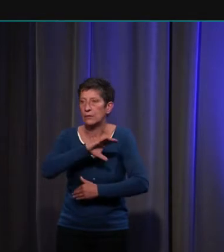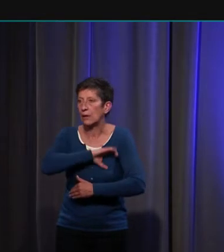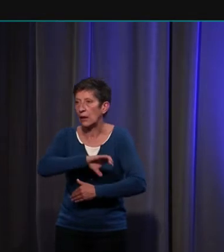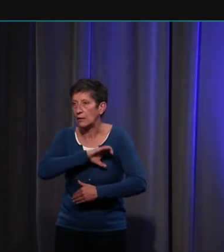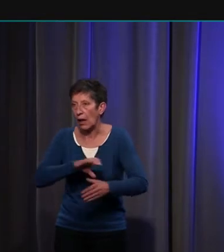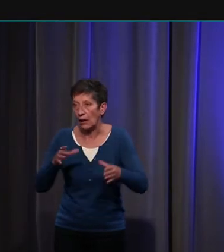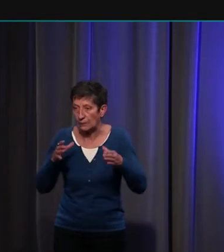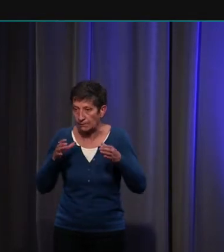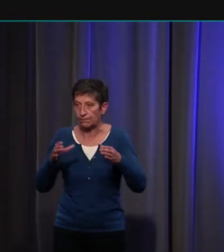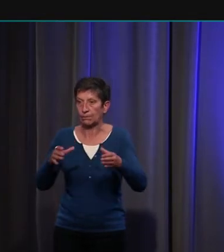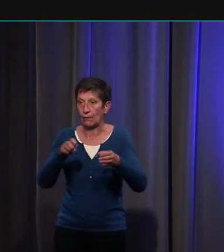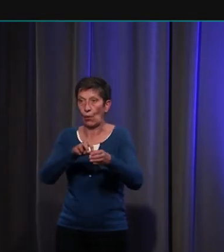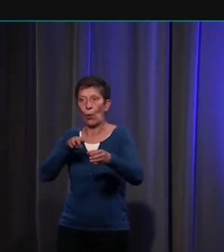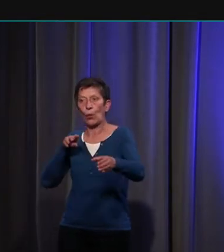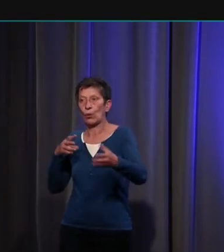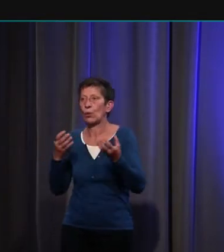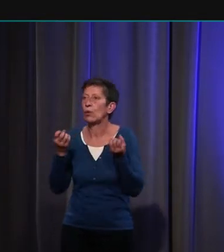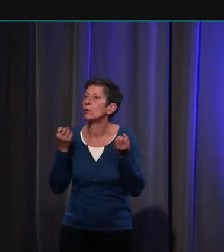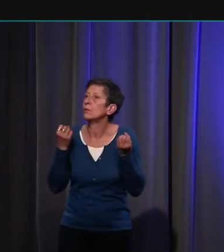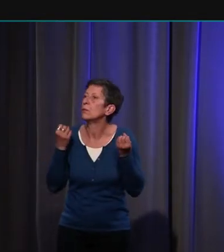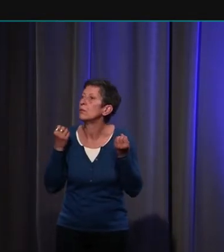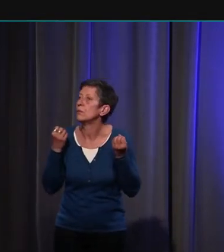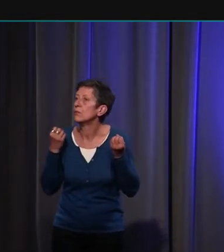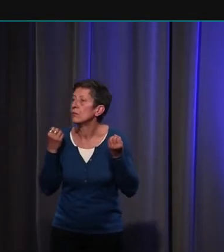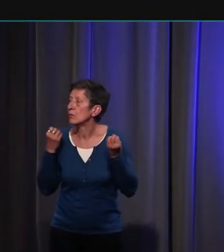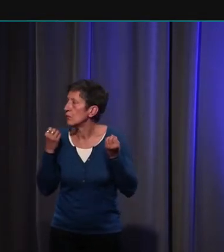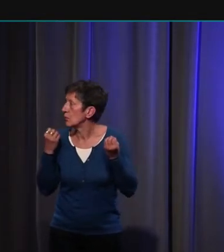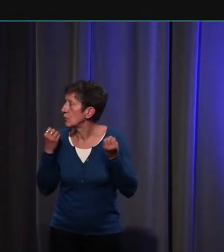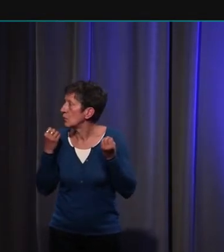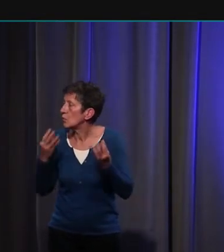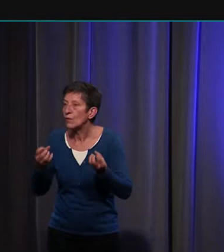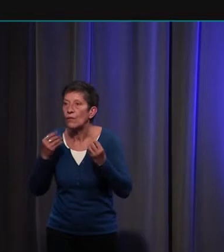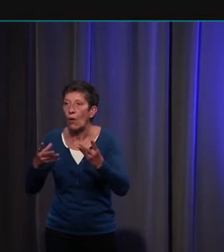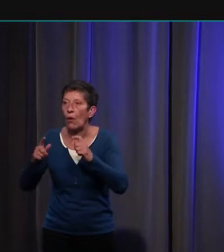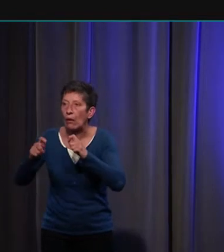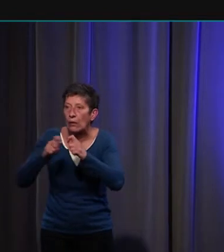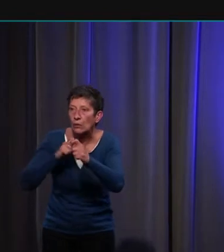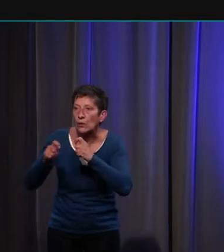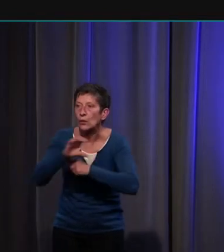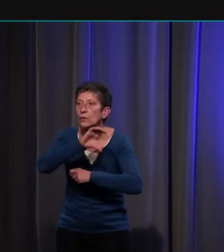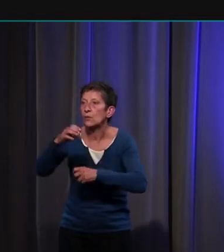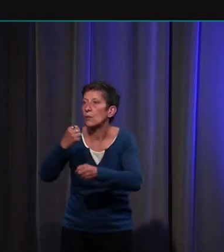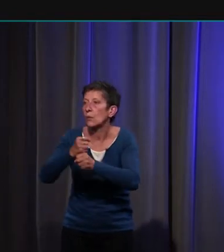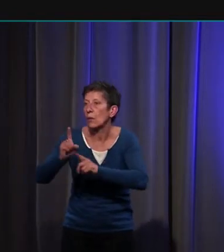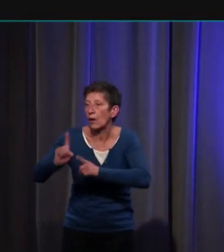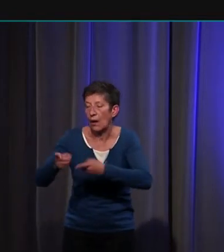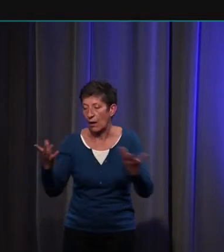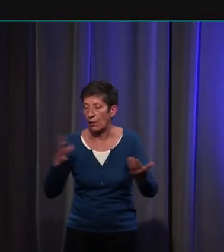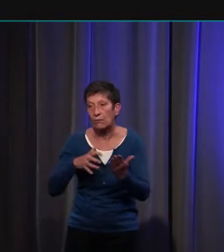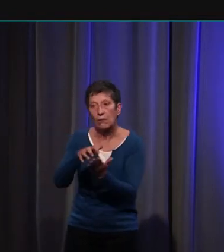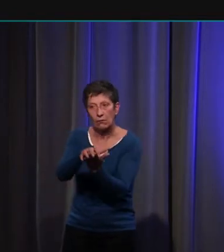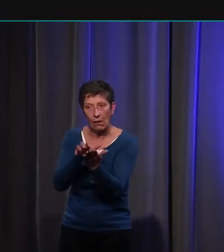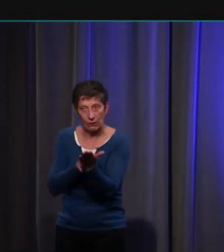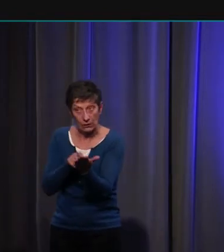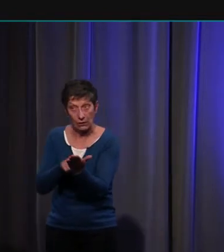recul vous savez très souvent les artisans des pelles et négociateur pendant la bataille de la guerre de cent ans il ya un très bel article digne et mes